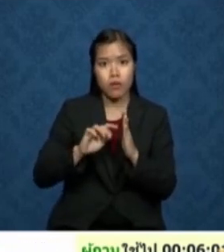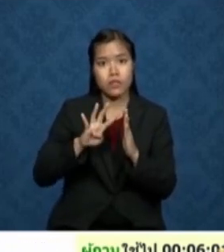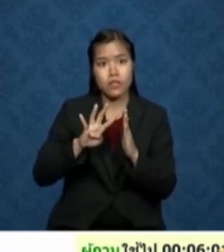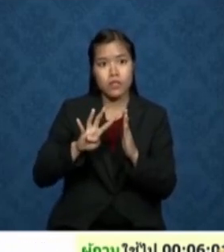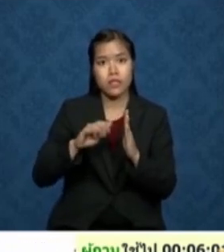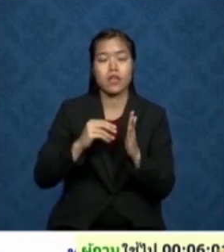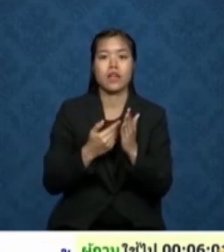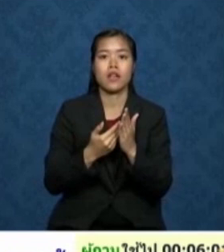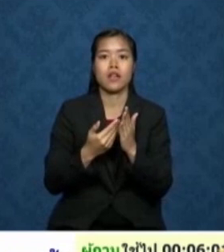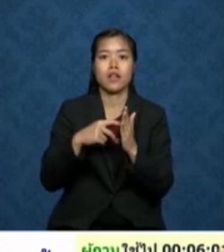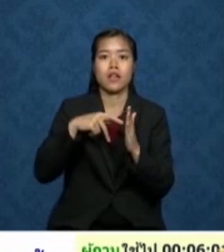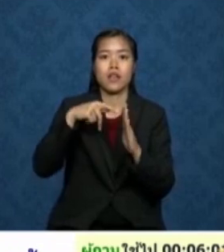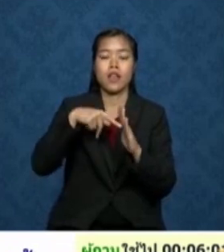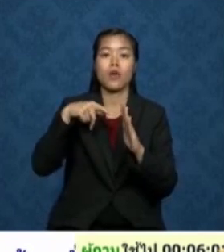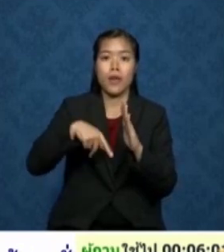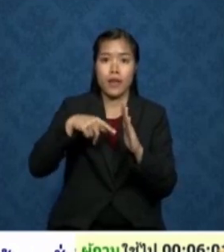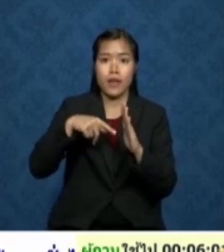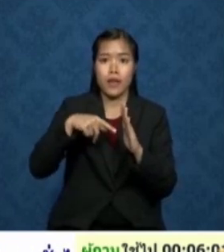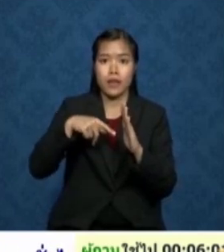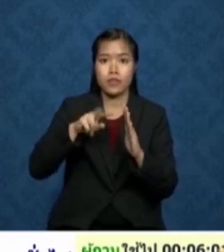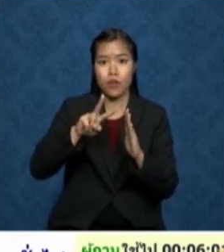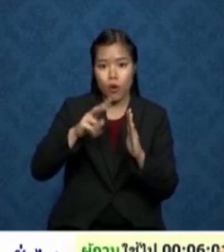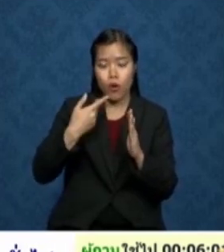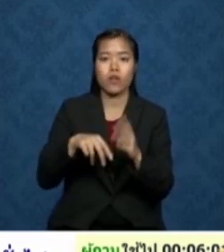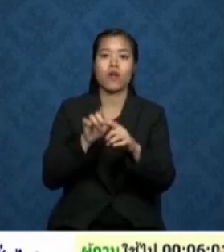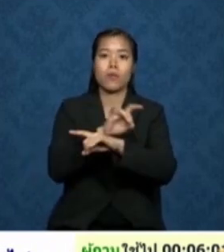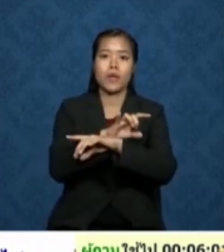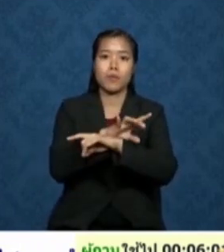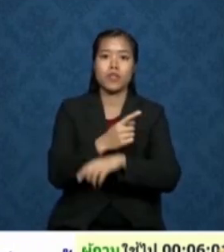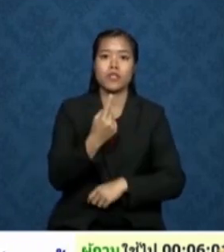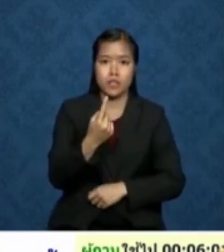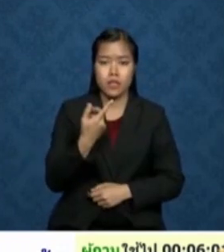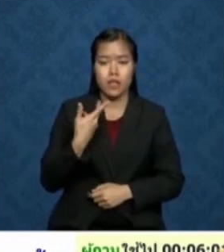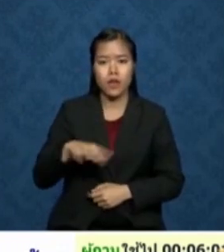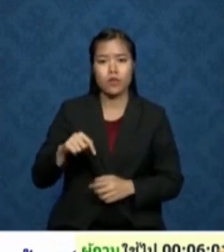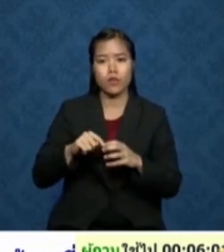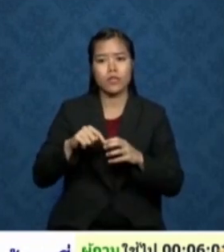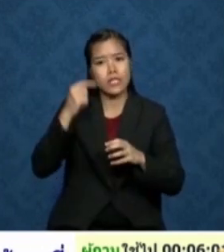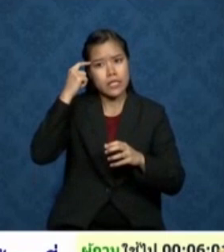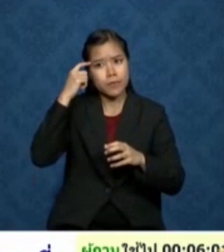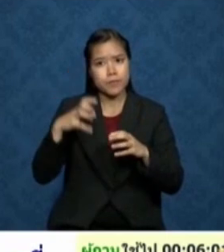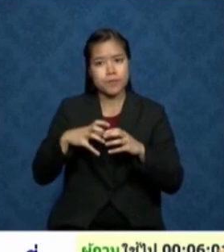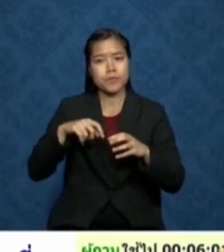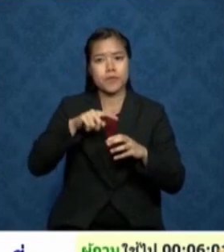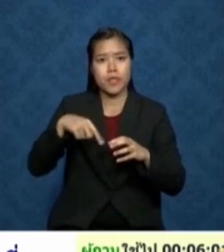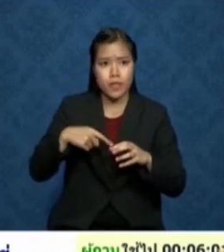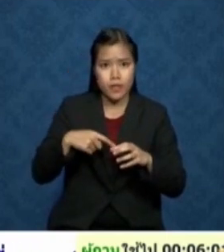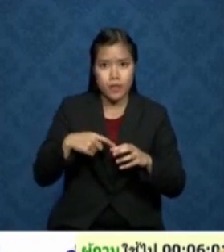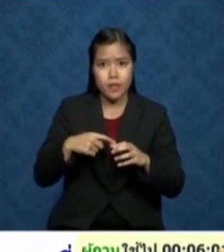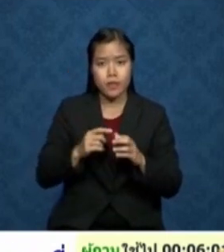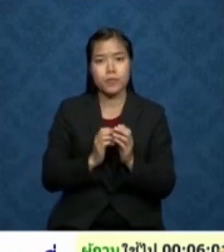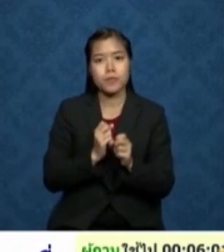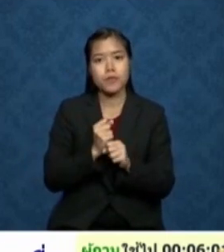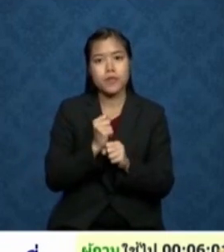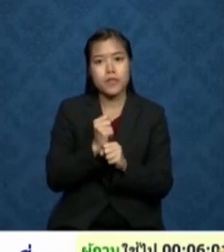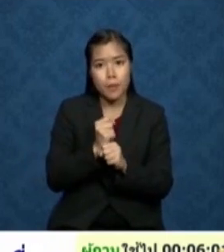2 เครอง และพบที่ 2รื่องพยายามจะใช้กำลงทั้หมทมีอยู่ เพื่อตรวจสอบเพื่ใหเกด